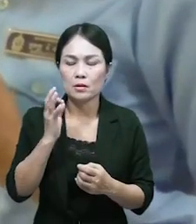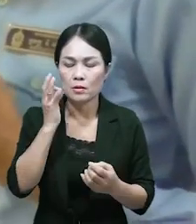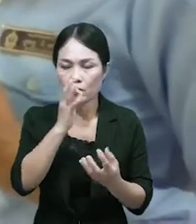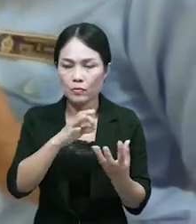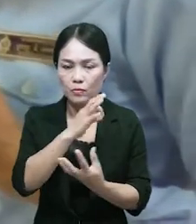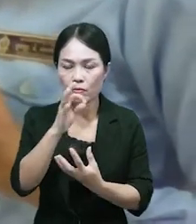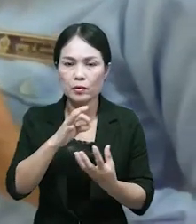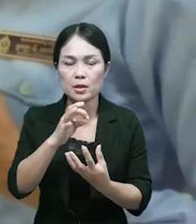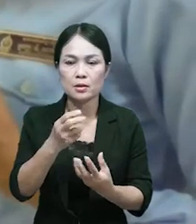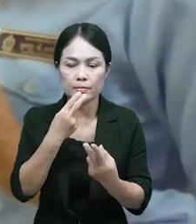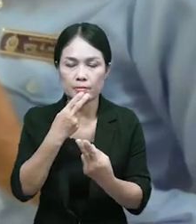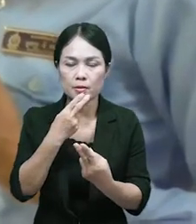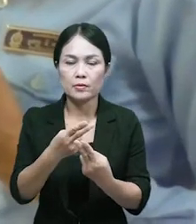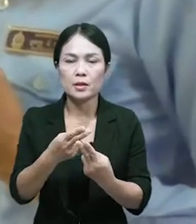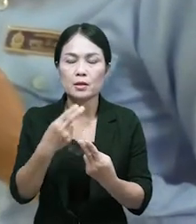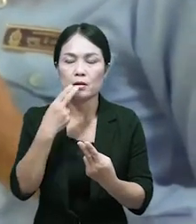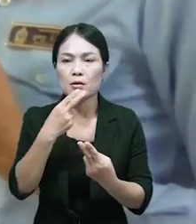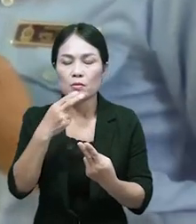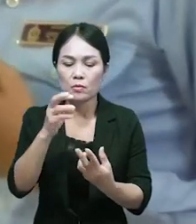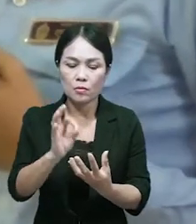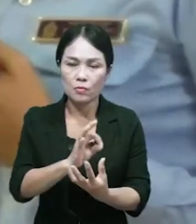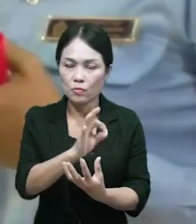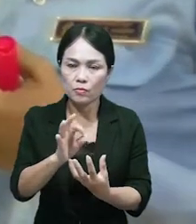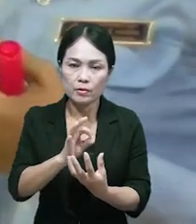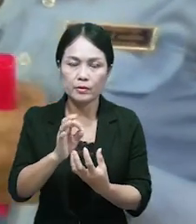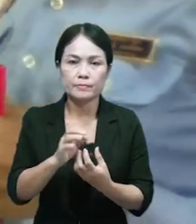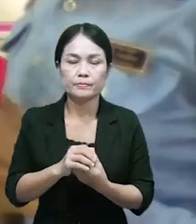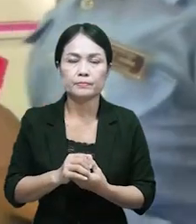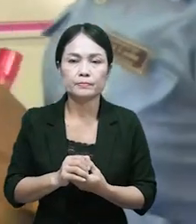ល់ឆ្លោយរៀងកងួរវល់ចា